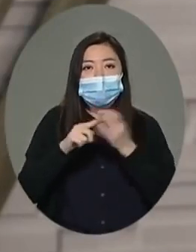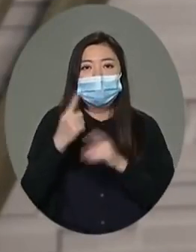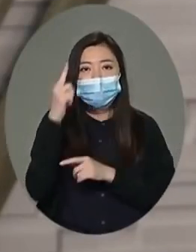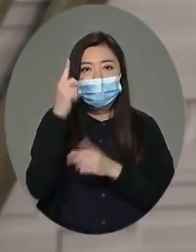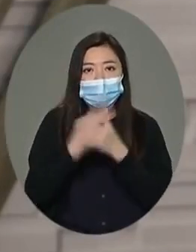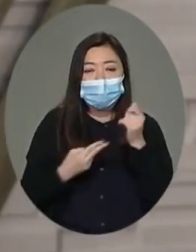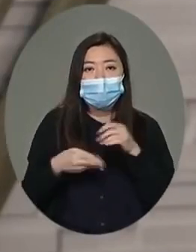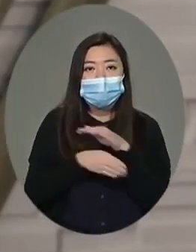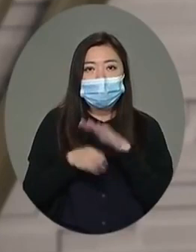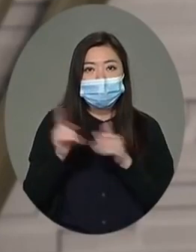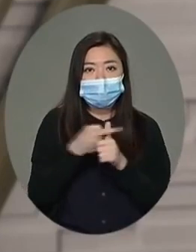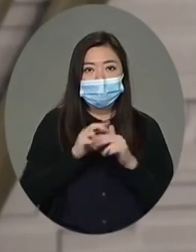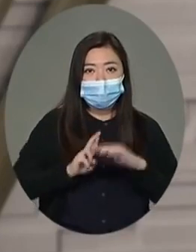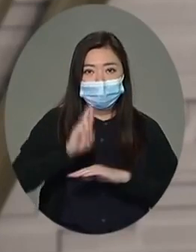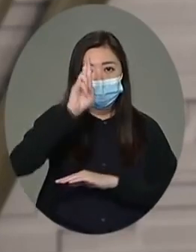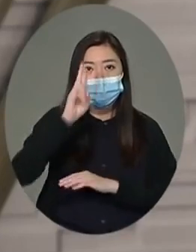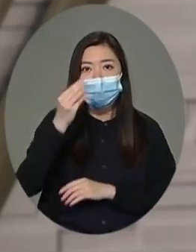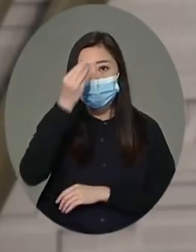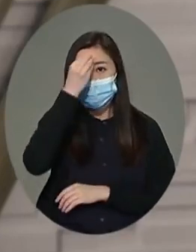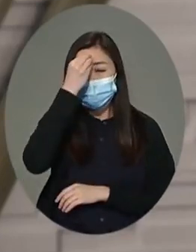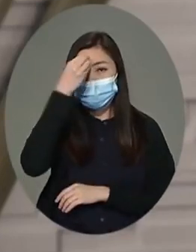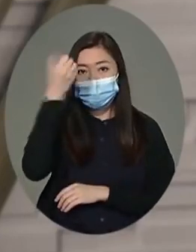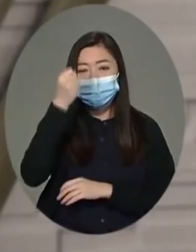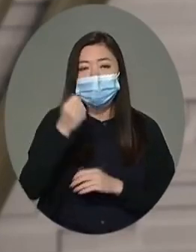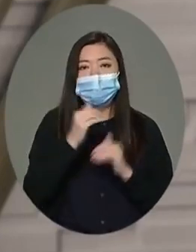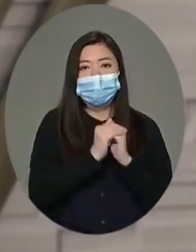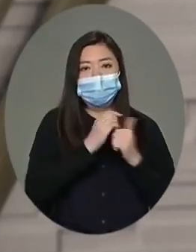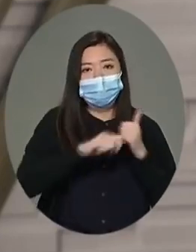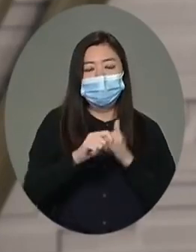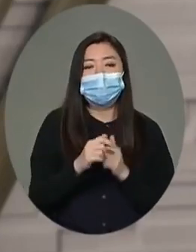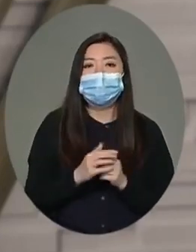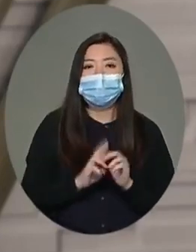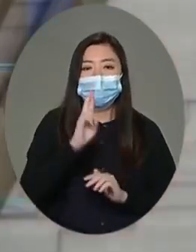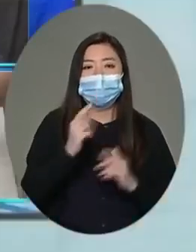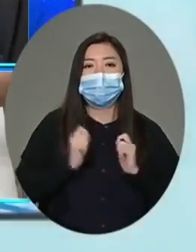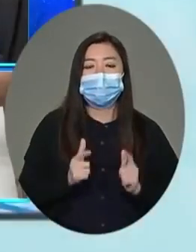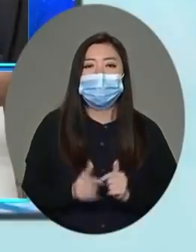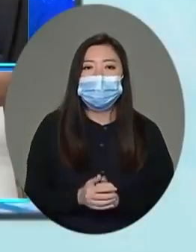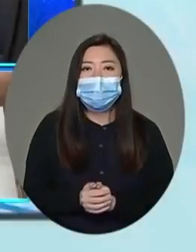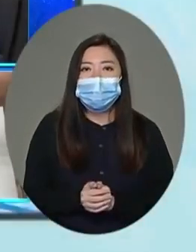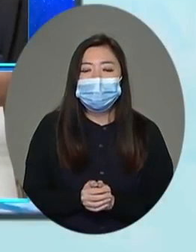主席习近平发贺电祝贺发射成功。